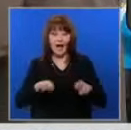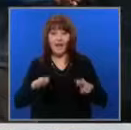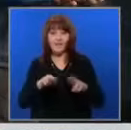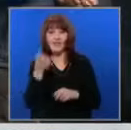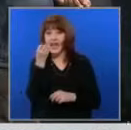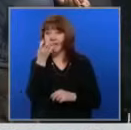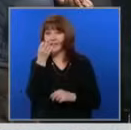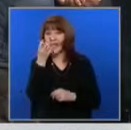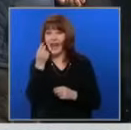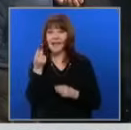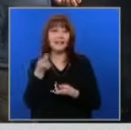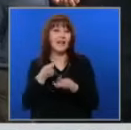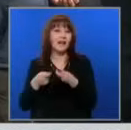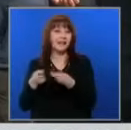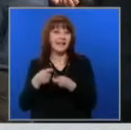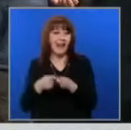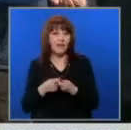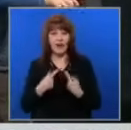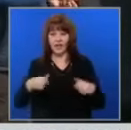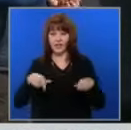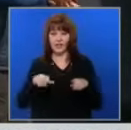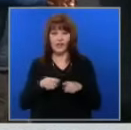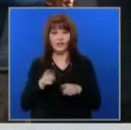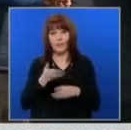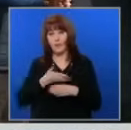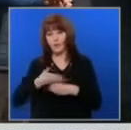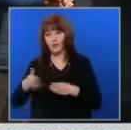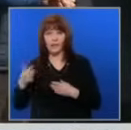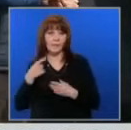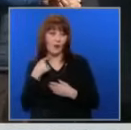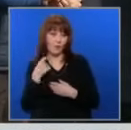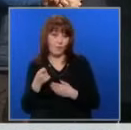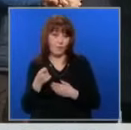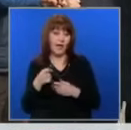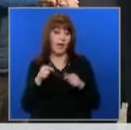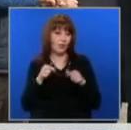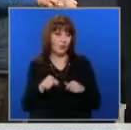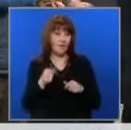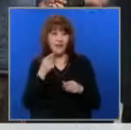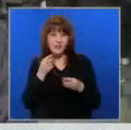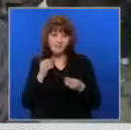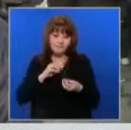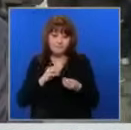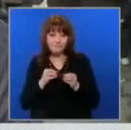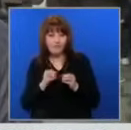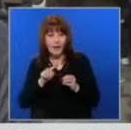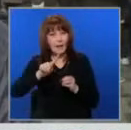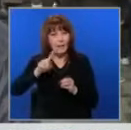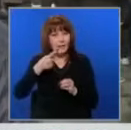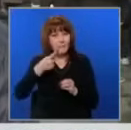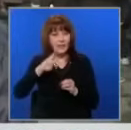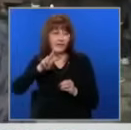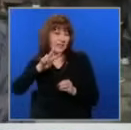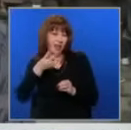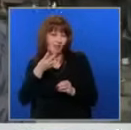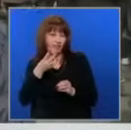сделка, ние ще продължиме да губиме. Така че това, че ще закърпиме положението за месец и половина-два,